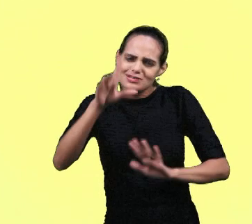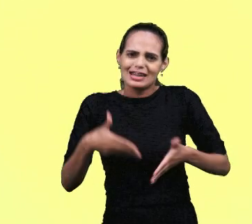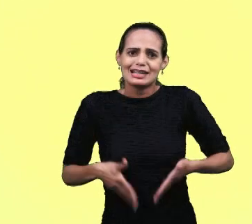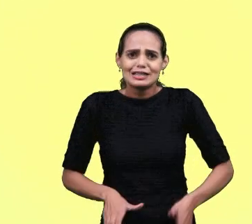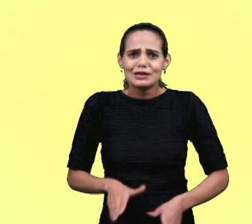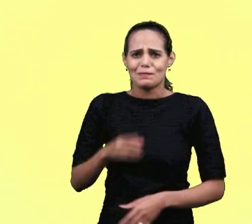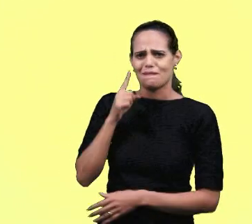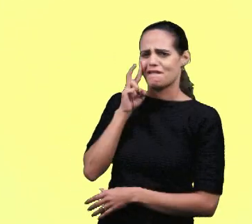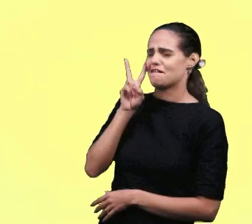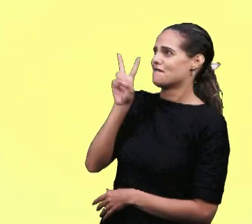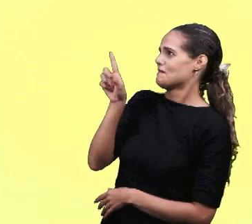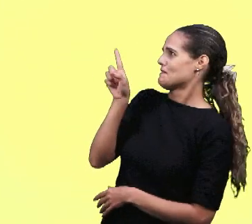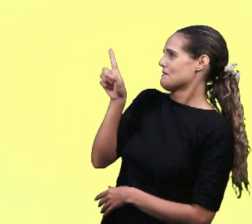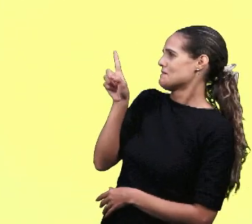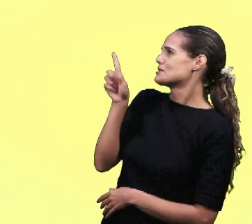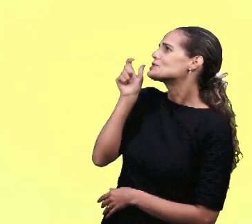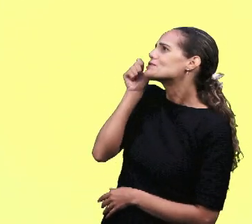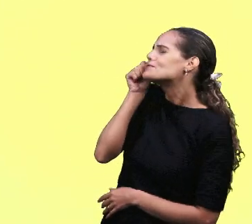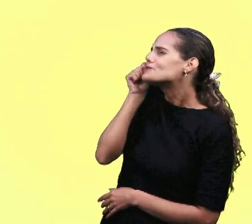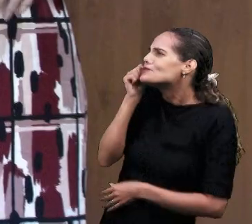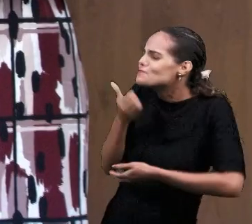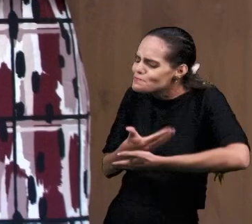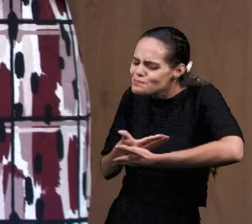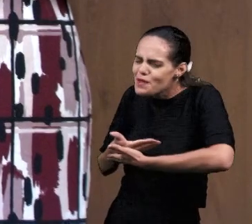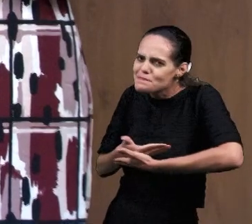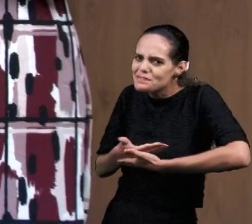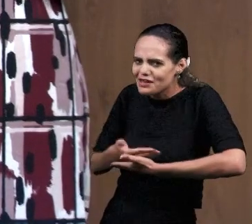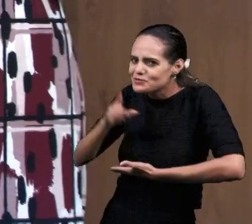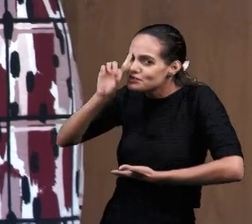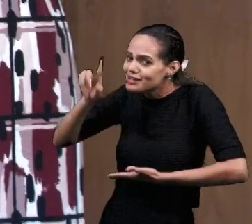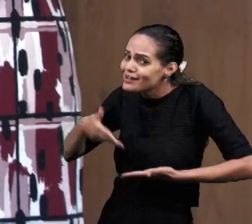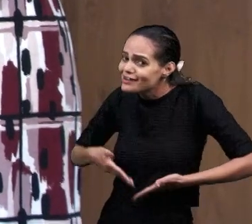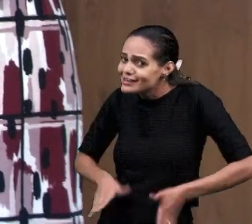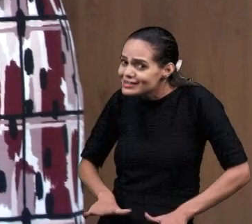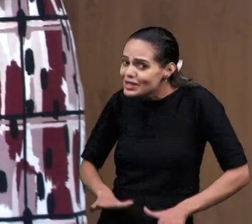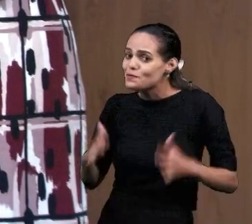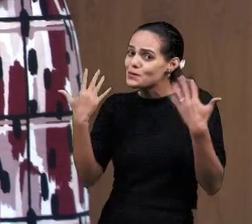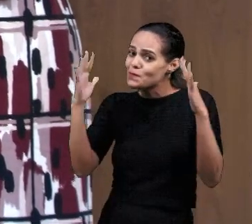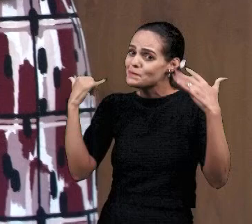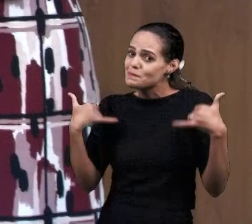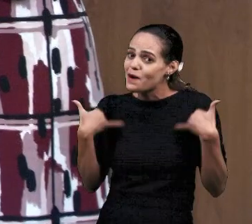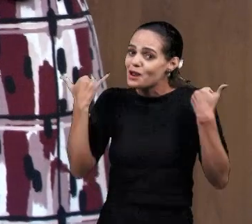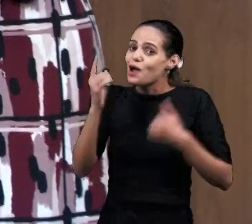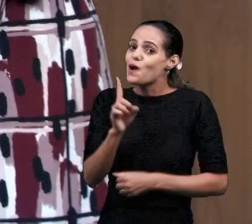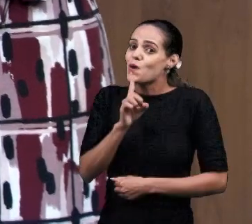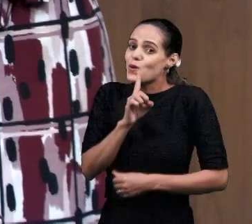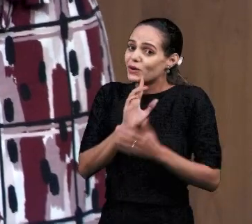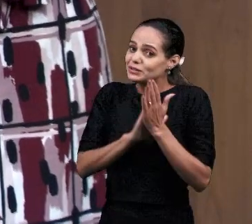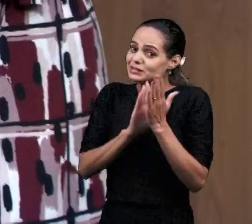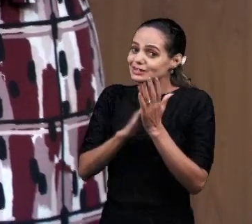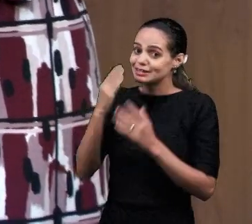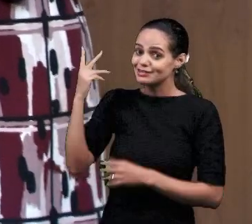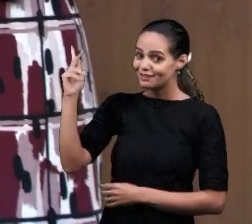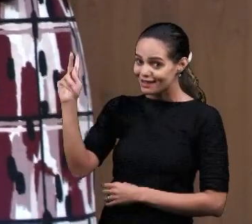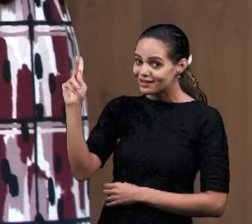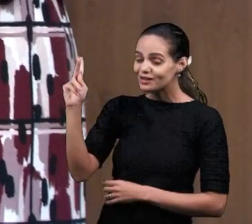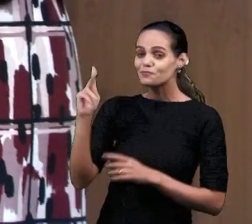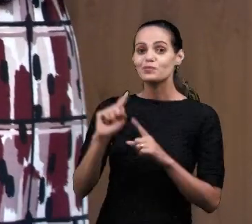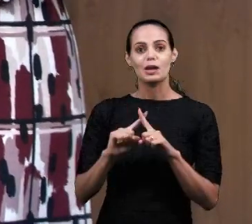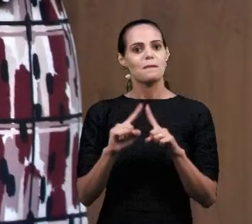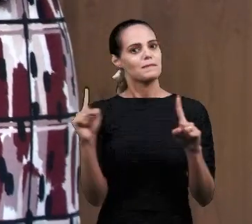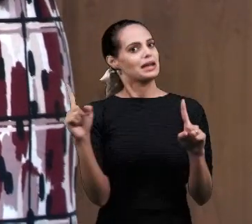petit bébé. Le jour où il est né, c'est le jour qu'il commémore son anniversaire. Mais il y a eu